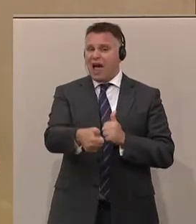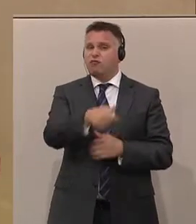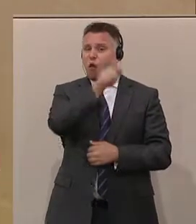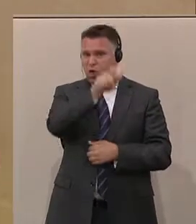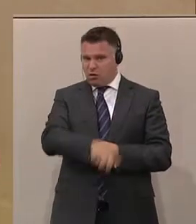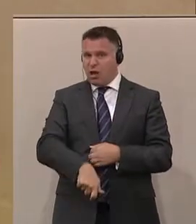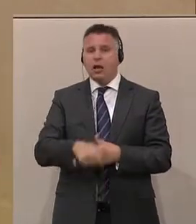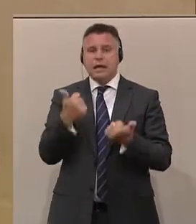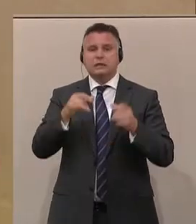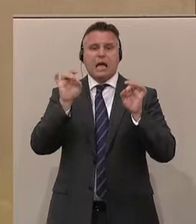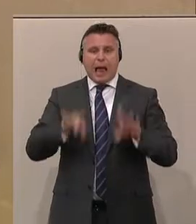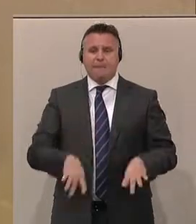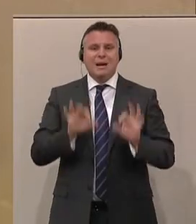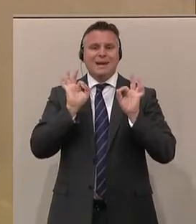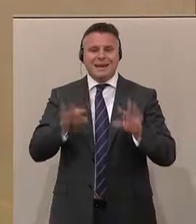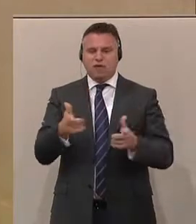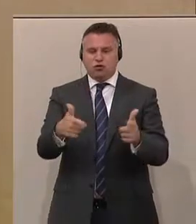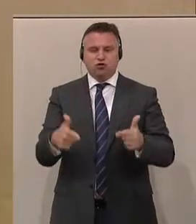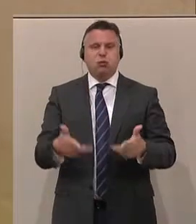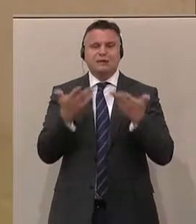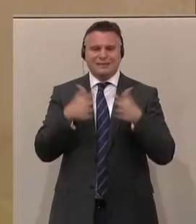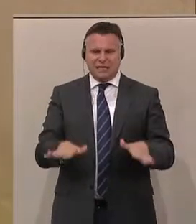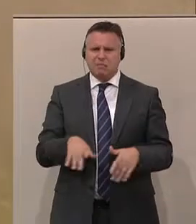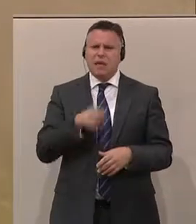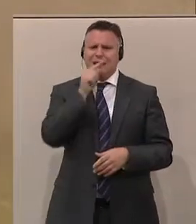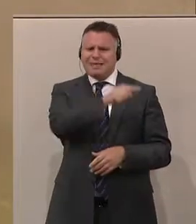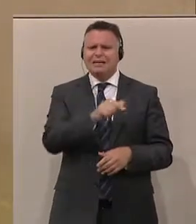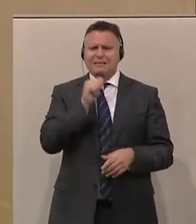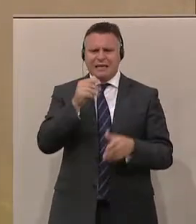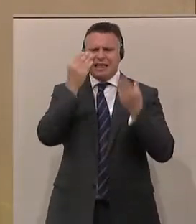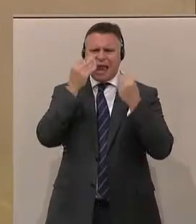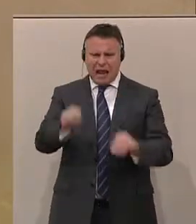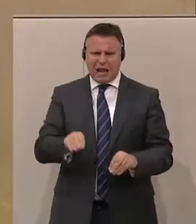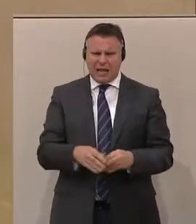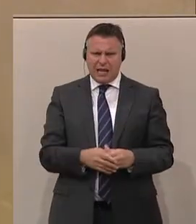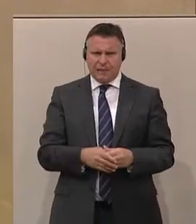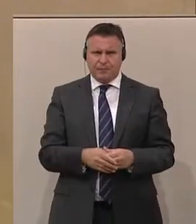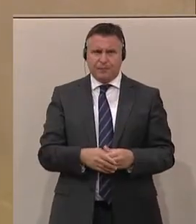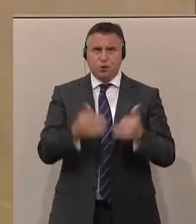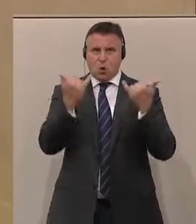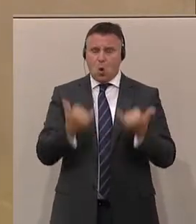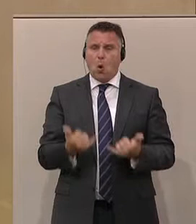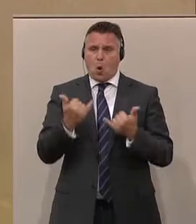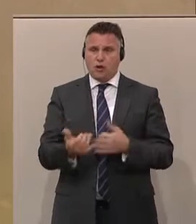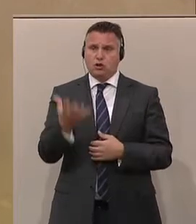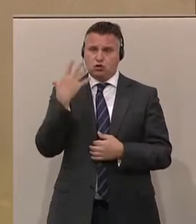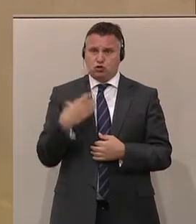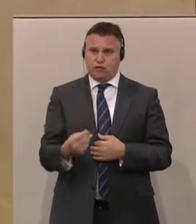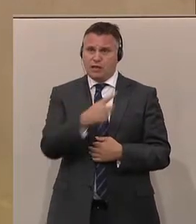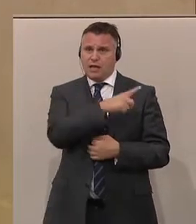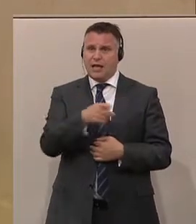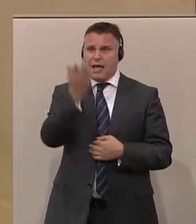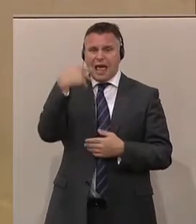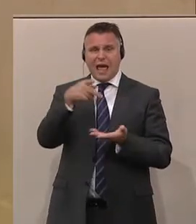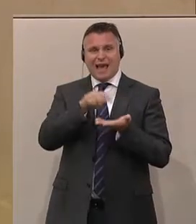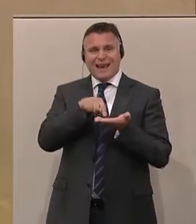erst sein Nachfolger hat damit aufgehört. Und das ist diese Unehrlichkeit, von der ich spreche. Und auch heute wieder. Der Herr Kern stellt